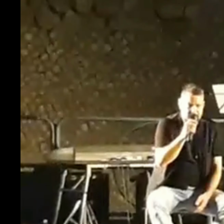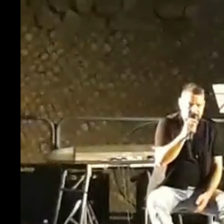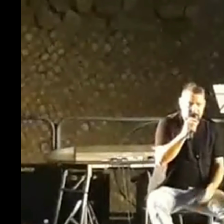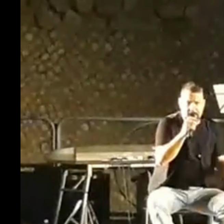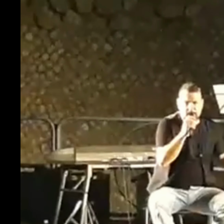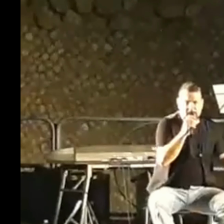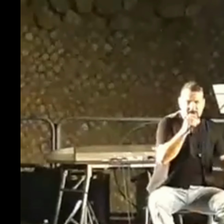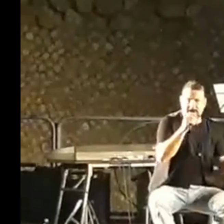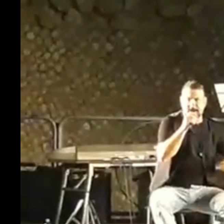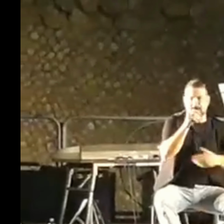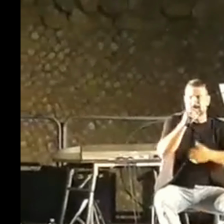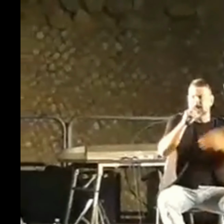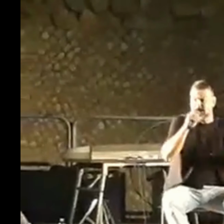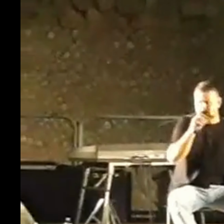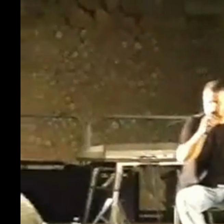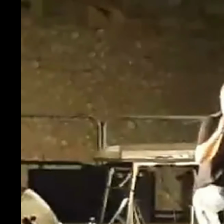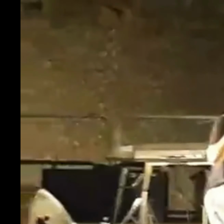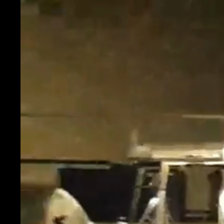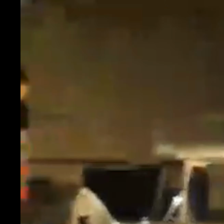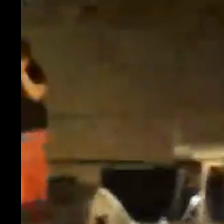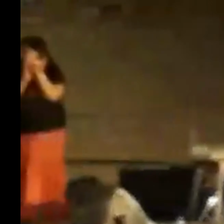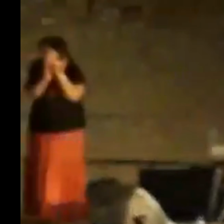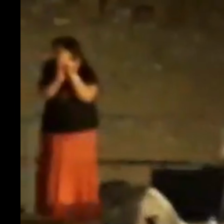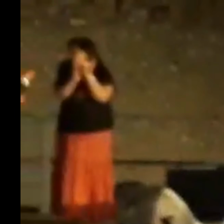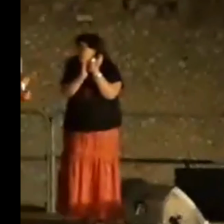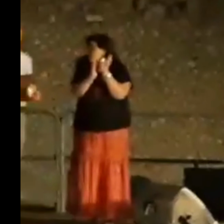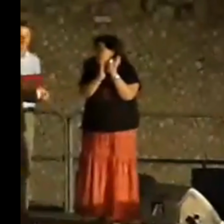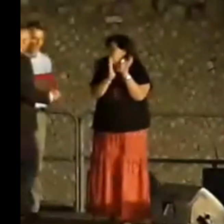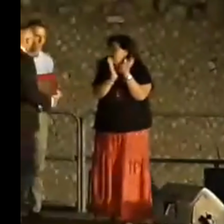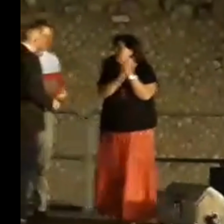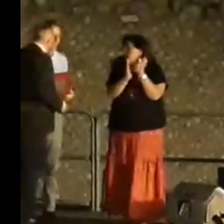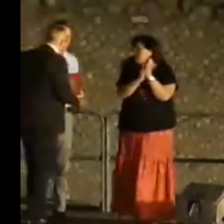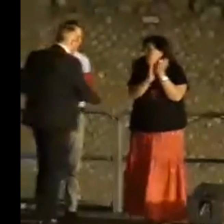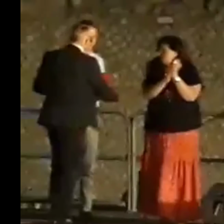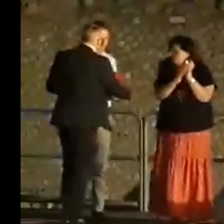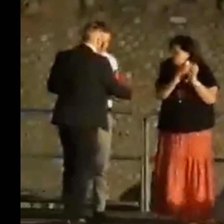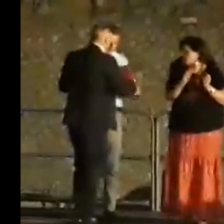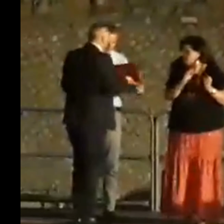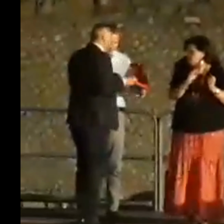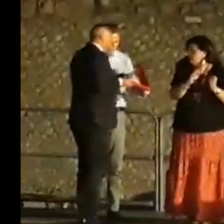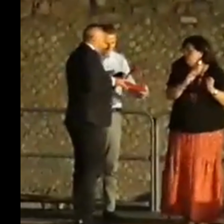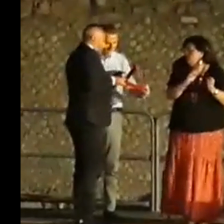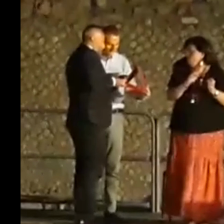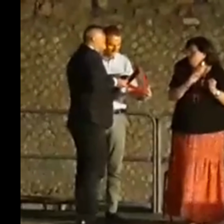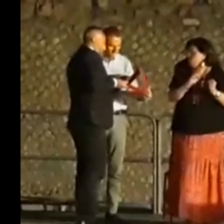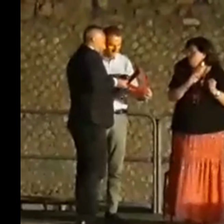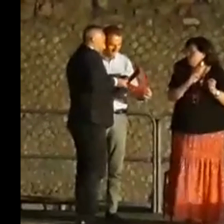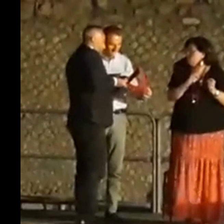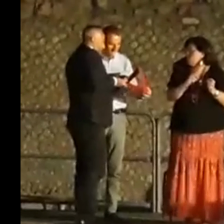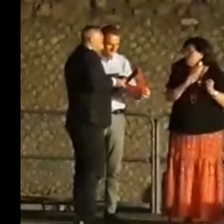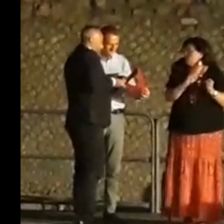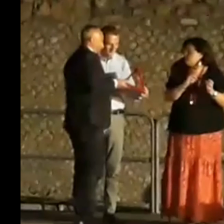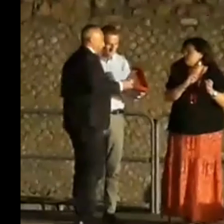presentare benissimo e lo deve fare, perché è capace, in gamba, come i ragazzi del Basket Forever